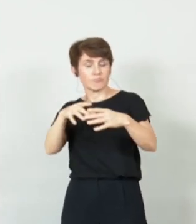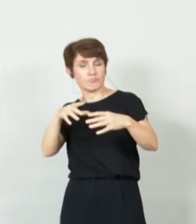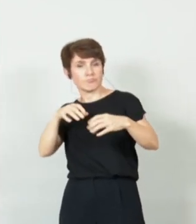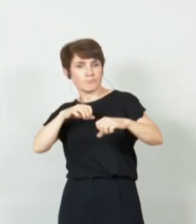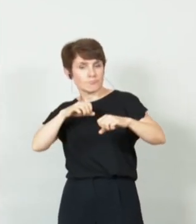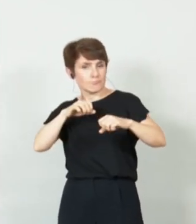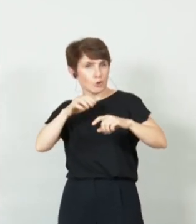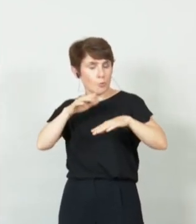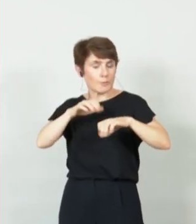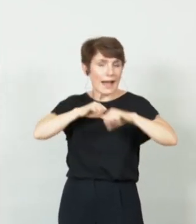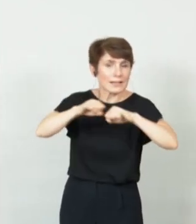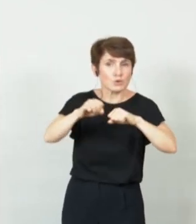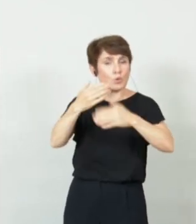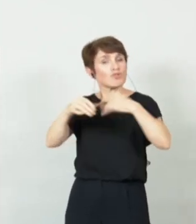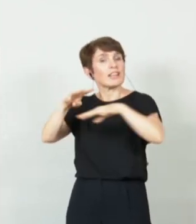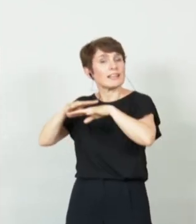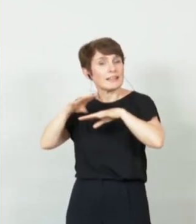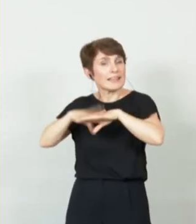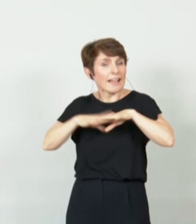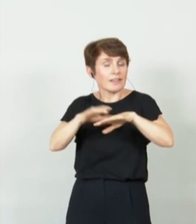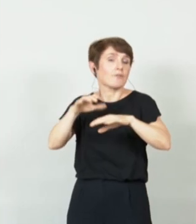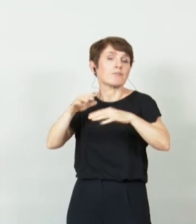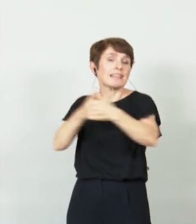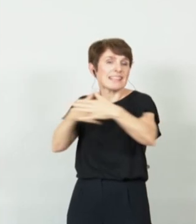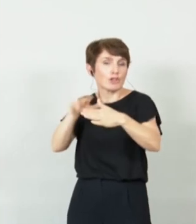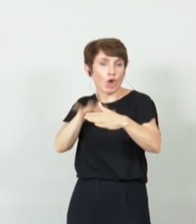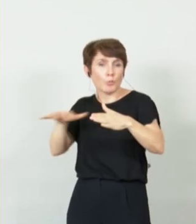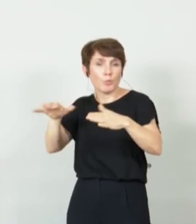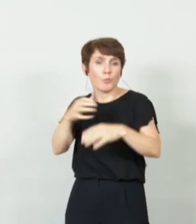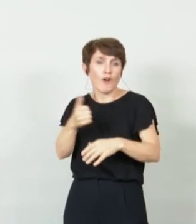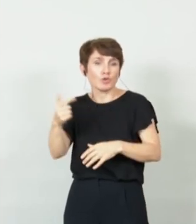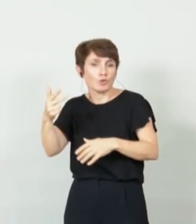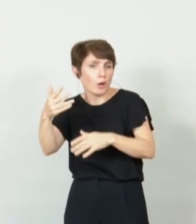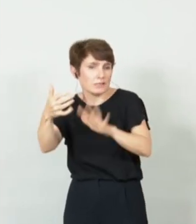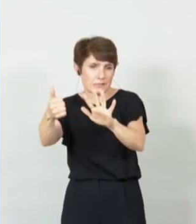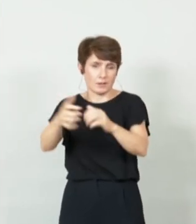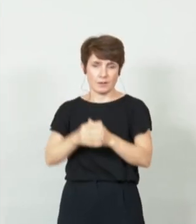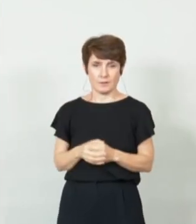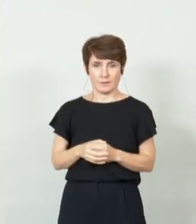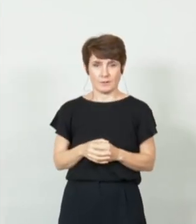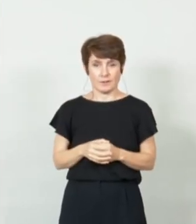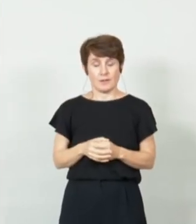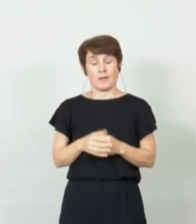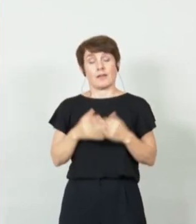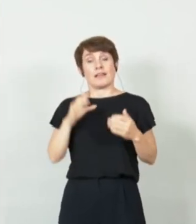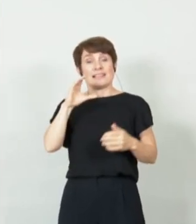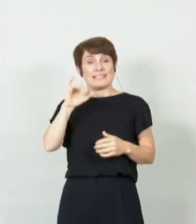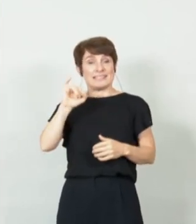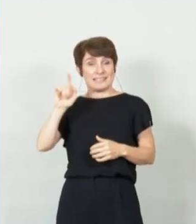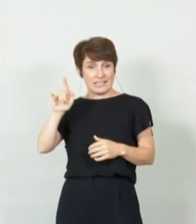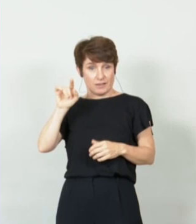intéressants le secteur en particulier c'est le mener au titre de la politique de la ville la SIG donc